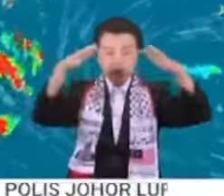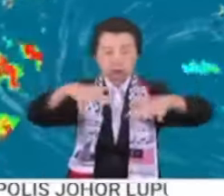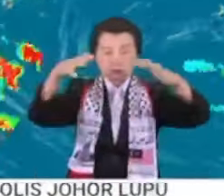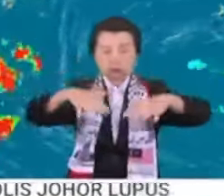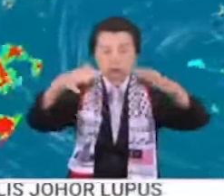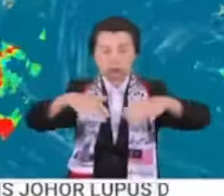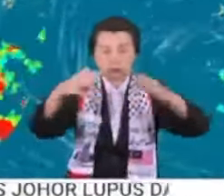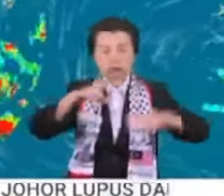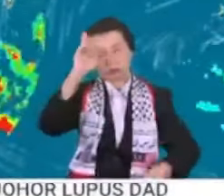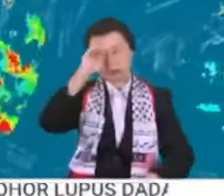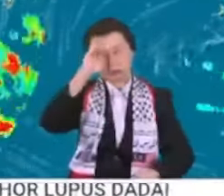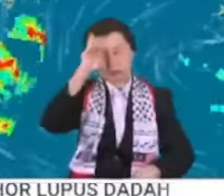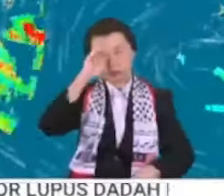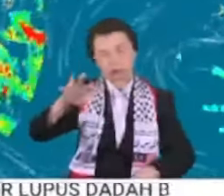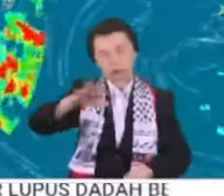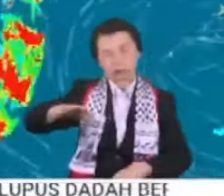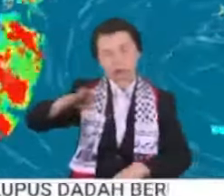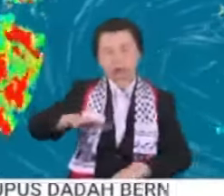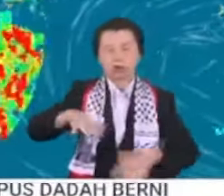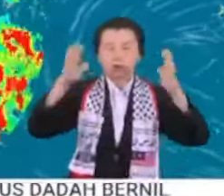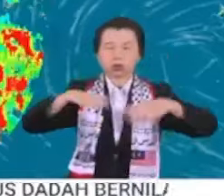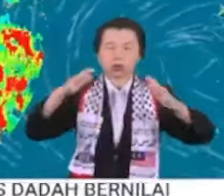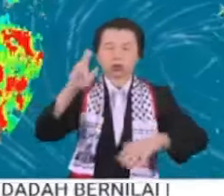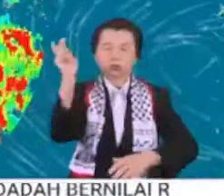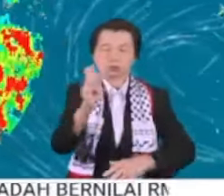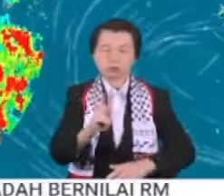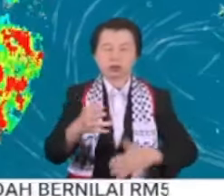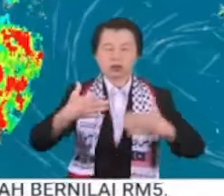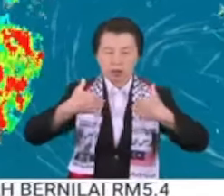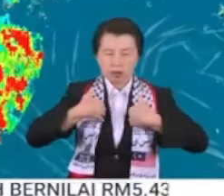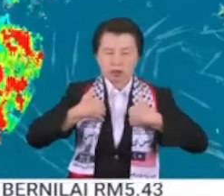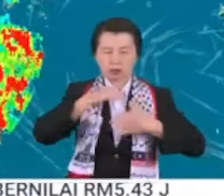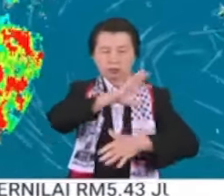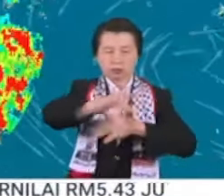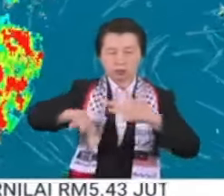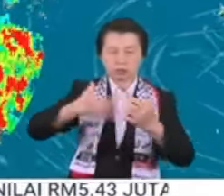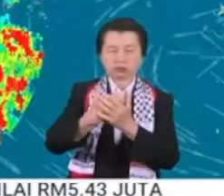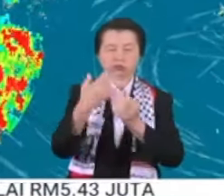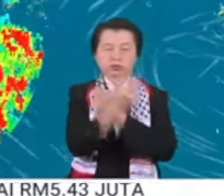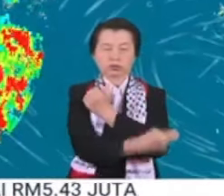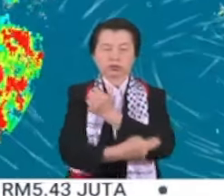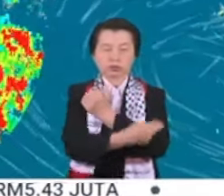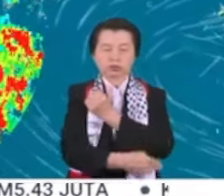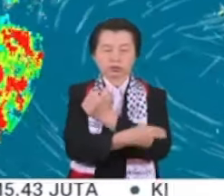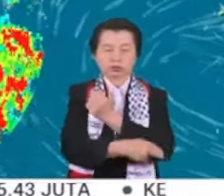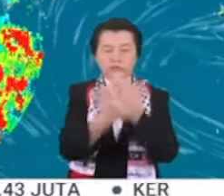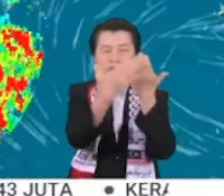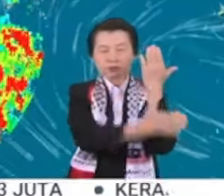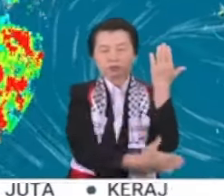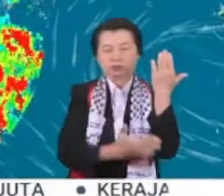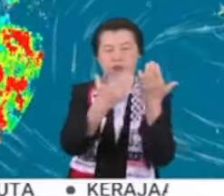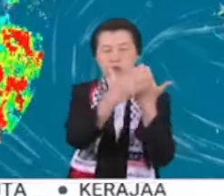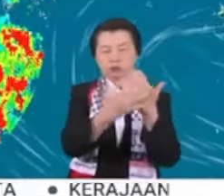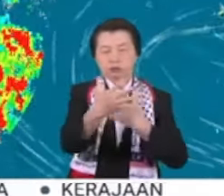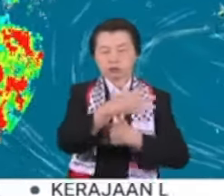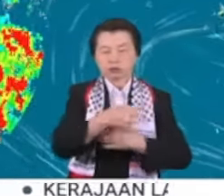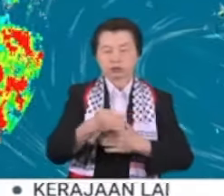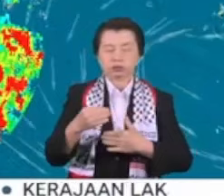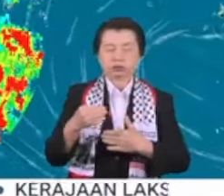kini berlaku seperti diramalkan. Hujan berserta ribut petir kini berlaku di hampir ke semua negeri di Semenanjung